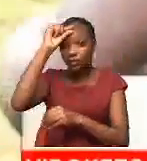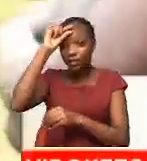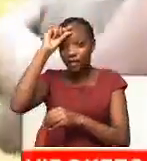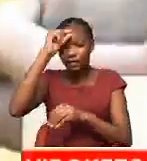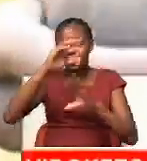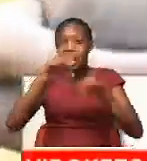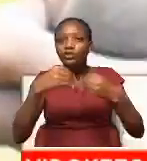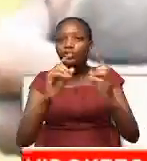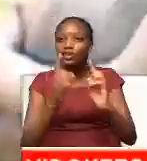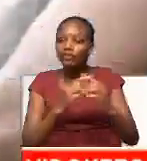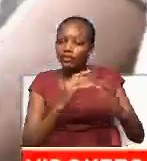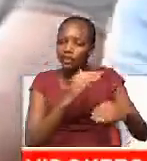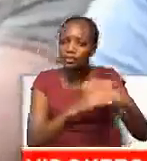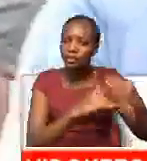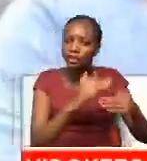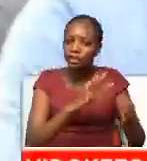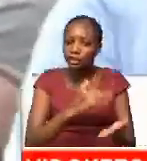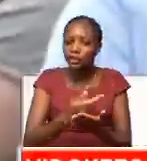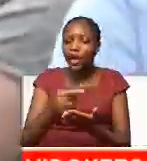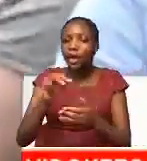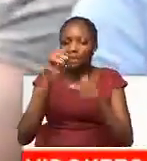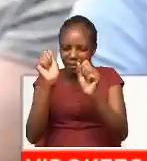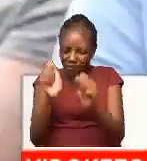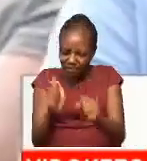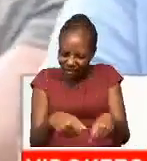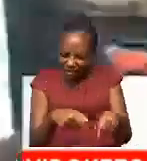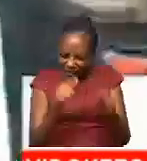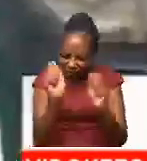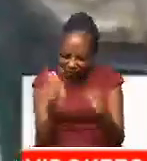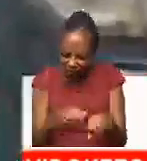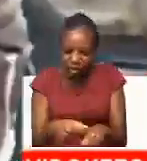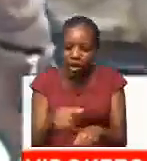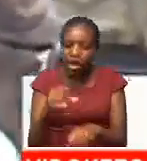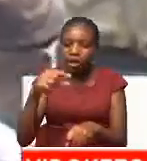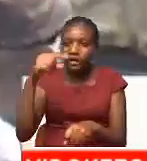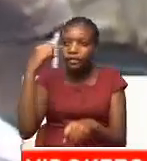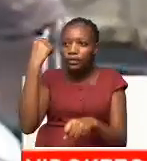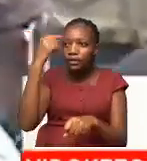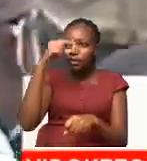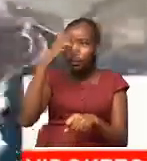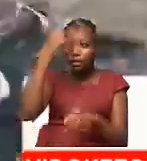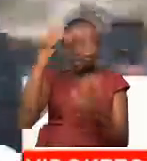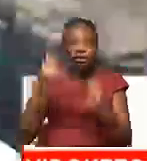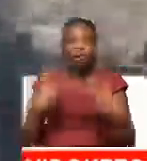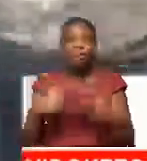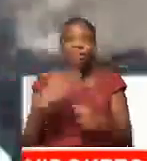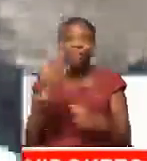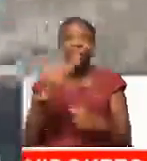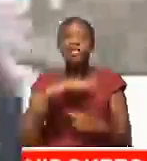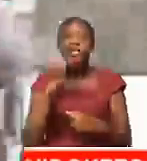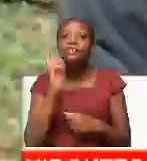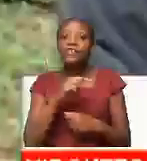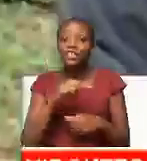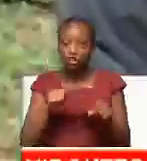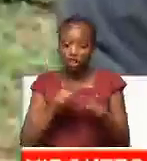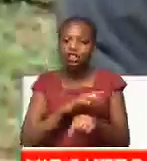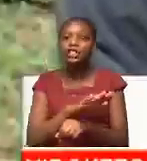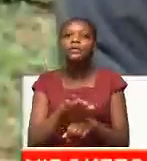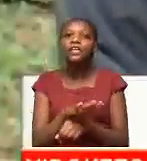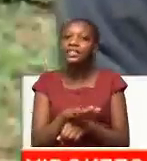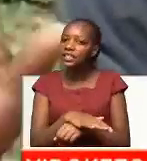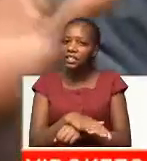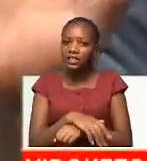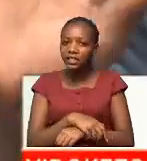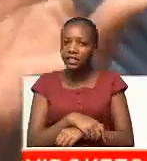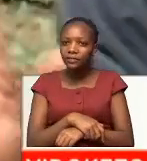vifaa maalum vya kuwasaidia kuchimba bidhaa hiyo muhimu, kwani kufikia sasa zaidi ya watu watatu wameaga dunia katika shimo hilo. Wasisema